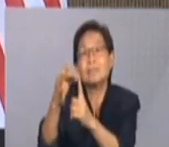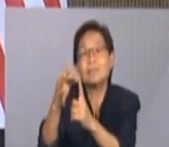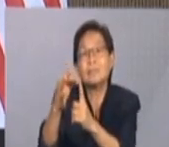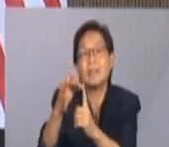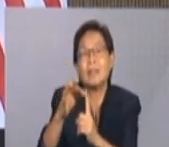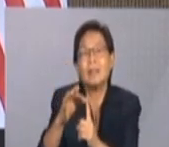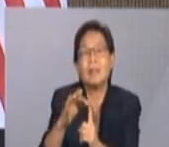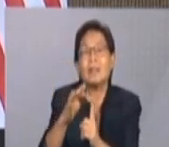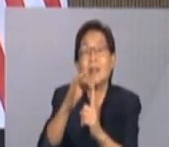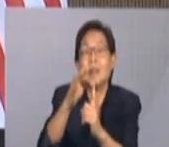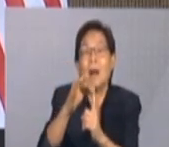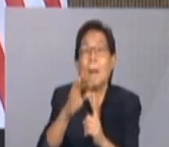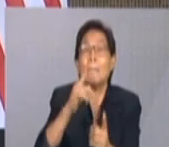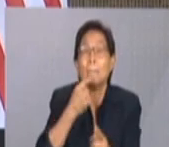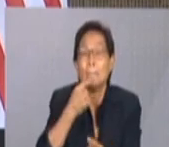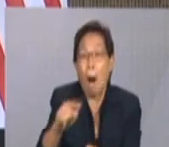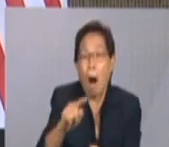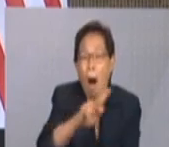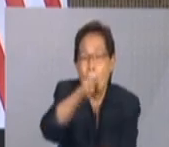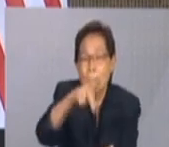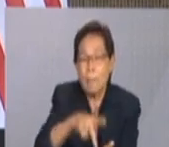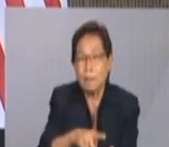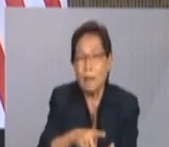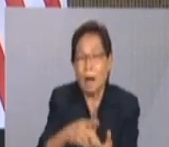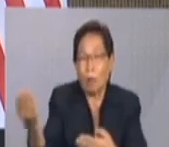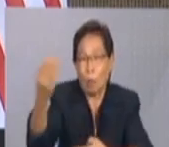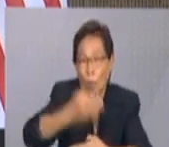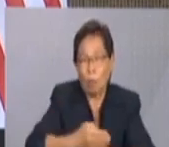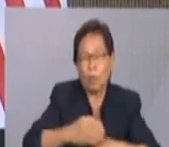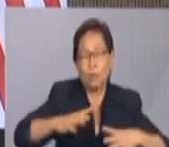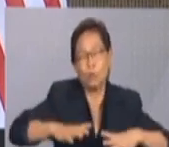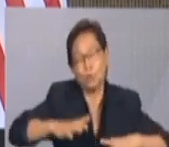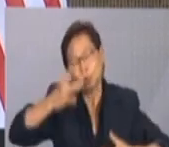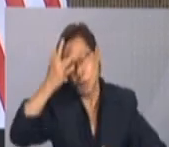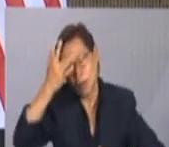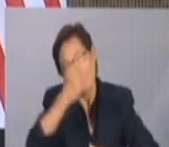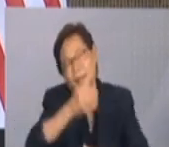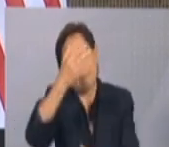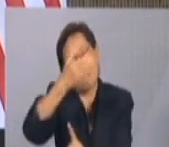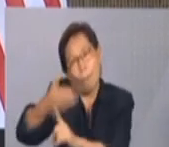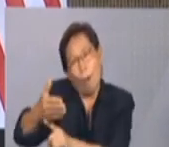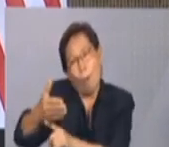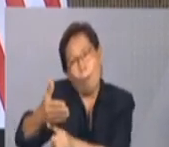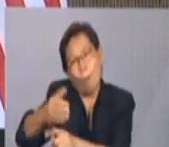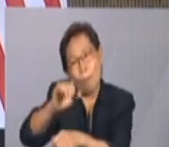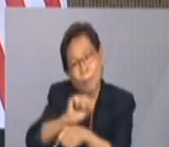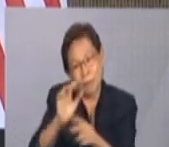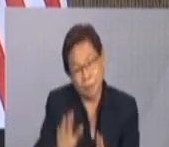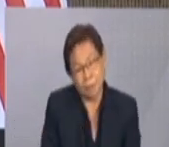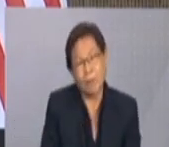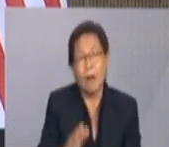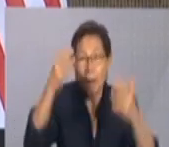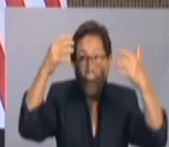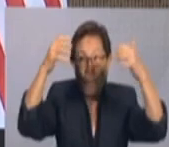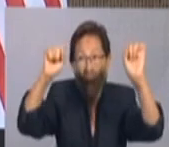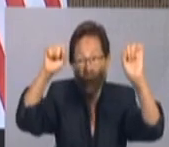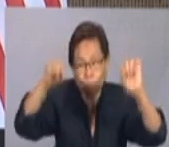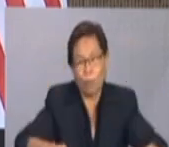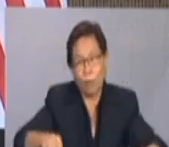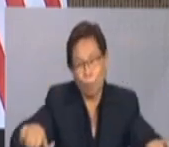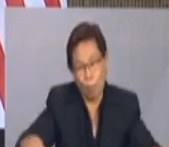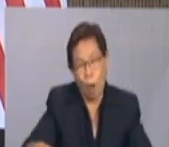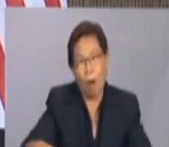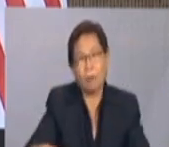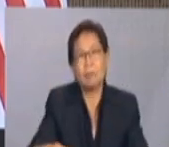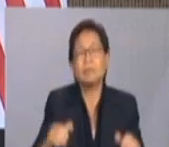perintah korentin cuti sakit dan pemberhentian pekerja majikan juga boleh mengambil langkah